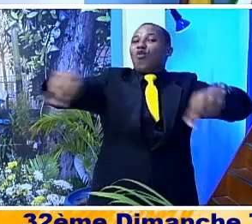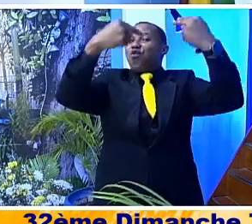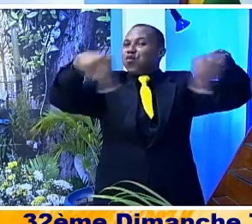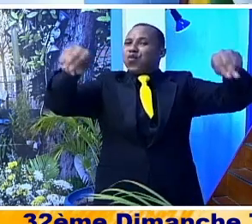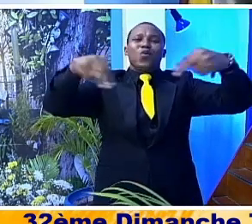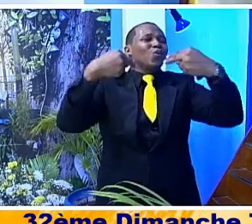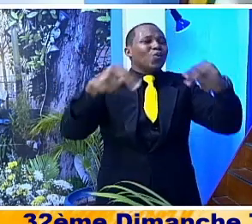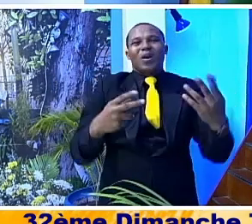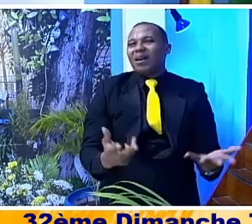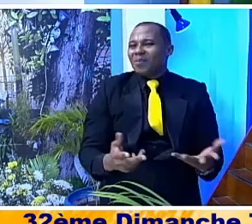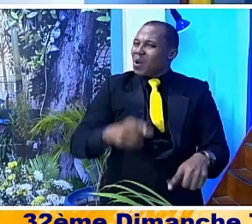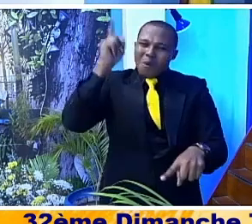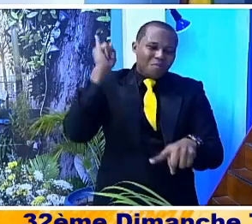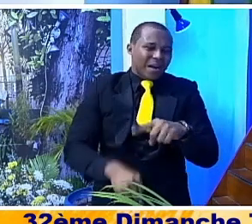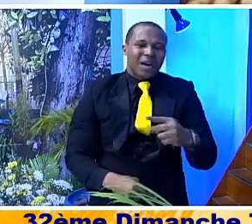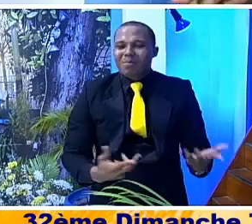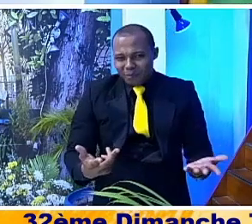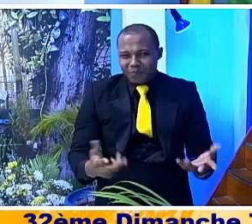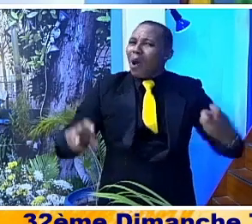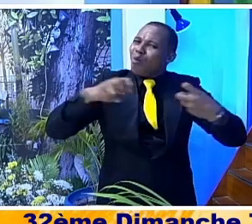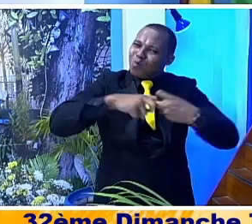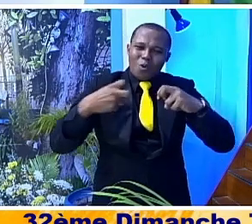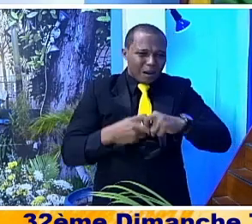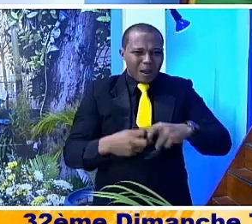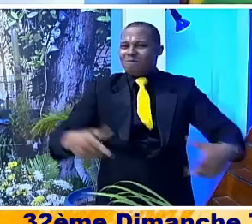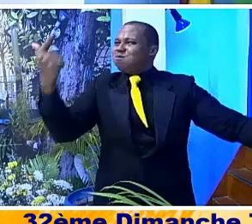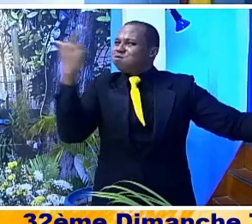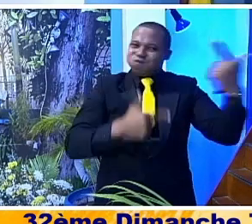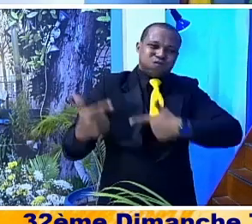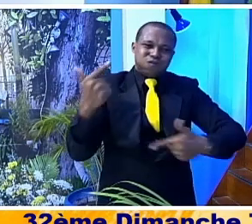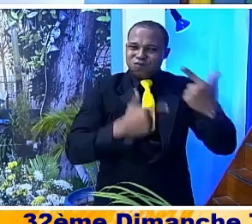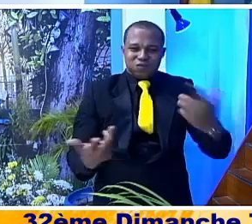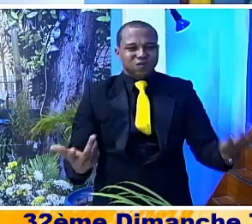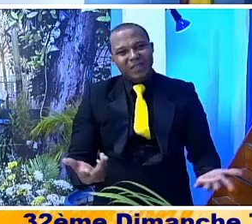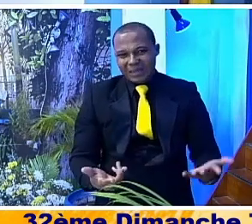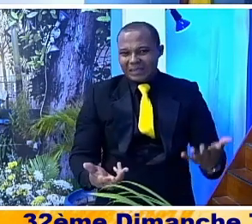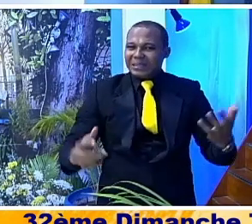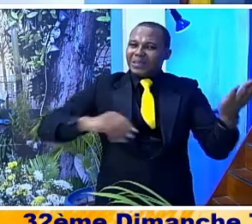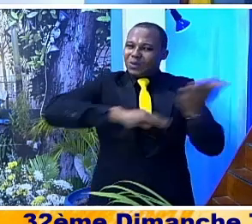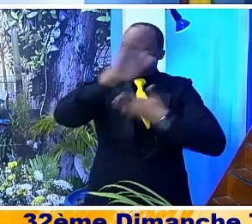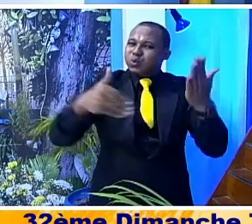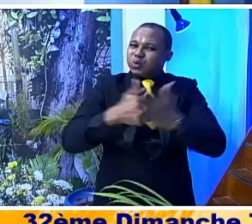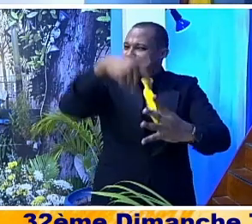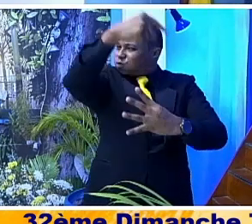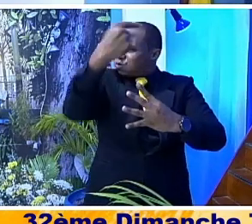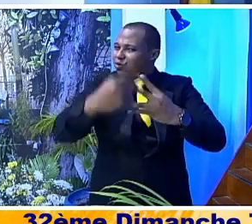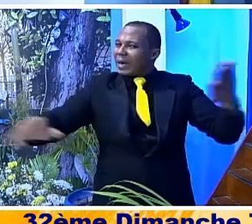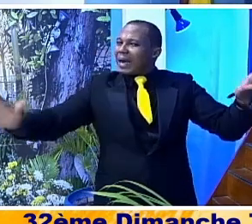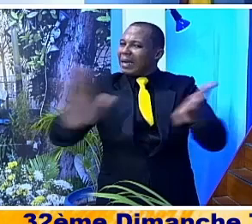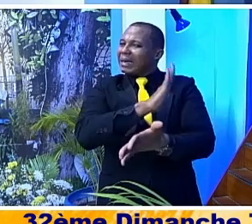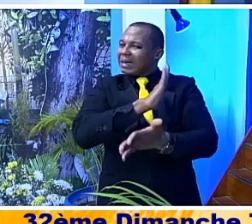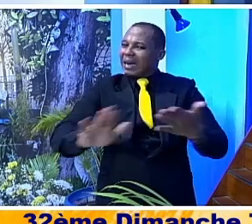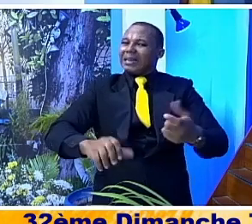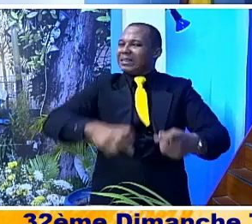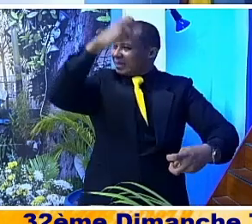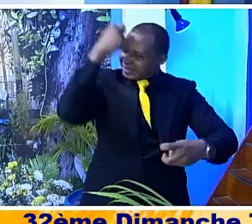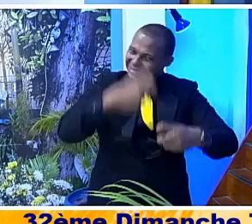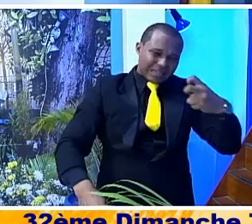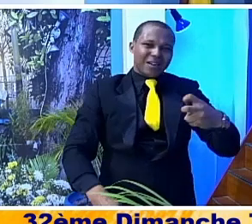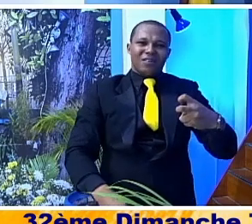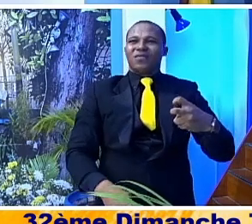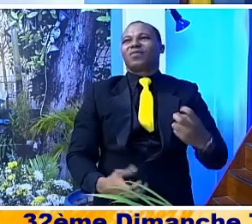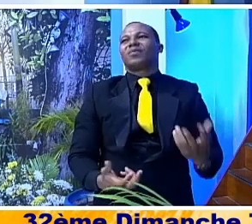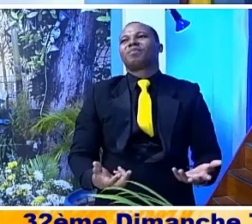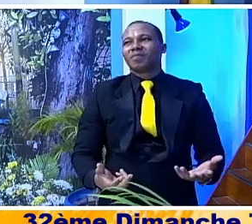Haïtien qui l'autre côté envie d'investir dans le pays, tout, il n'est pas capable. Parce que toute bagaille paraît crasé. Espérance de vie a diminué totalement en